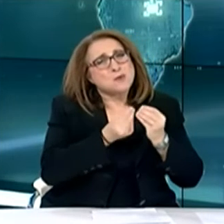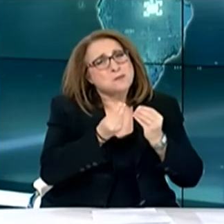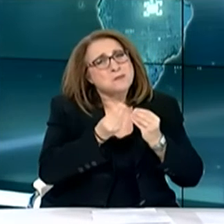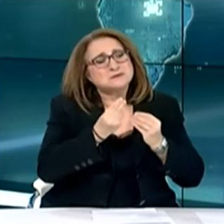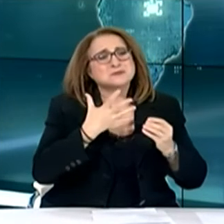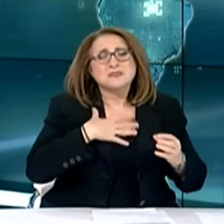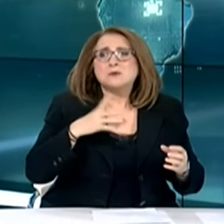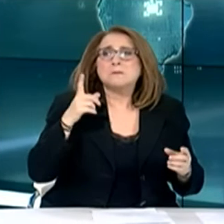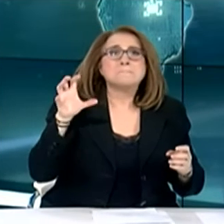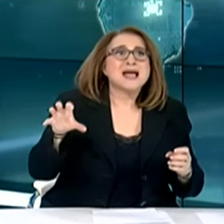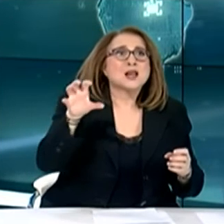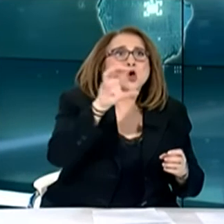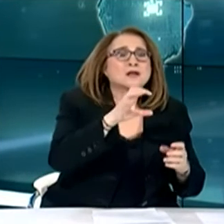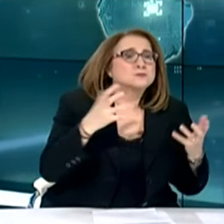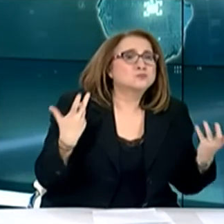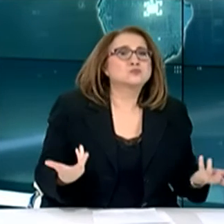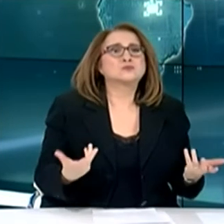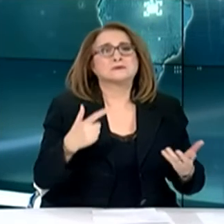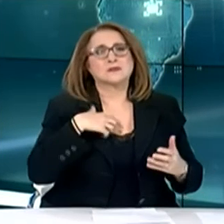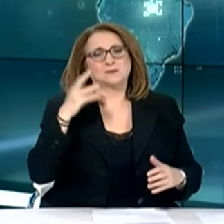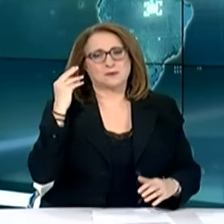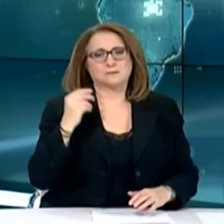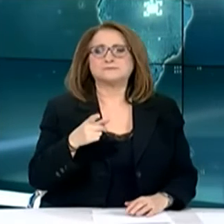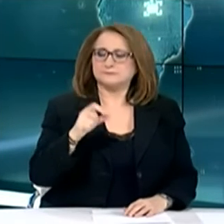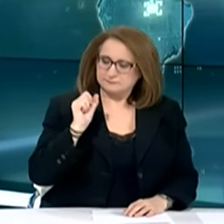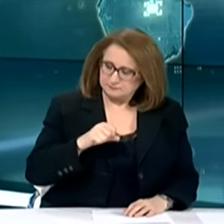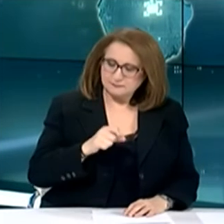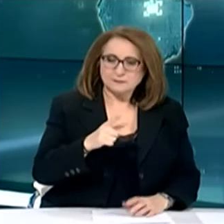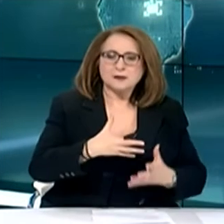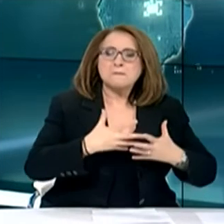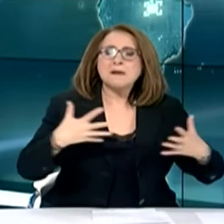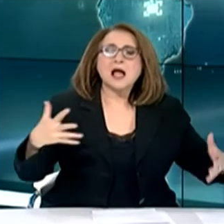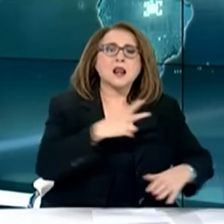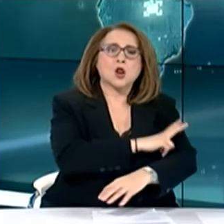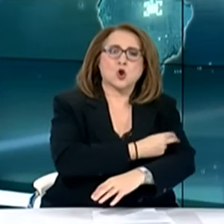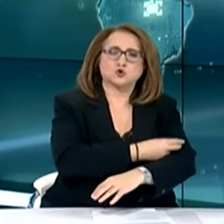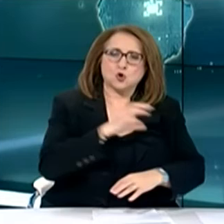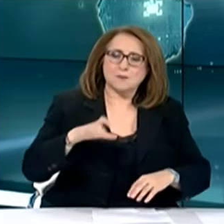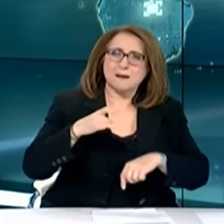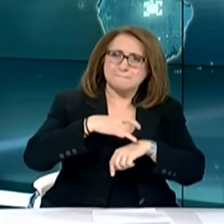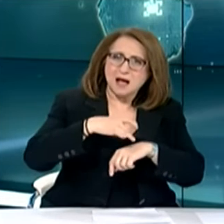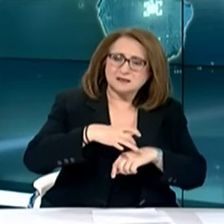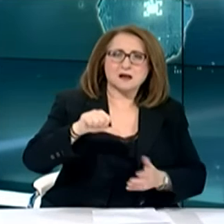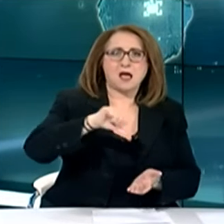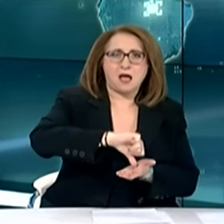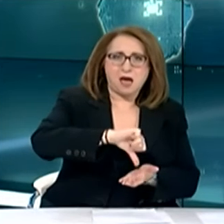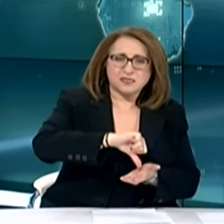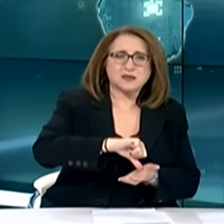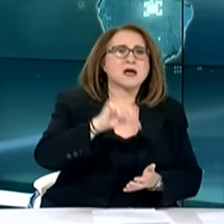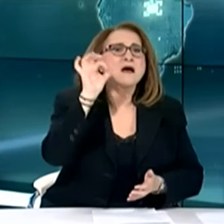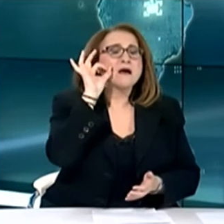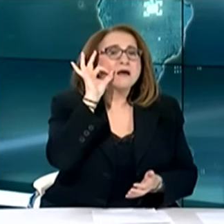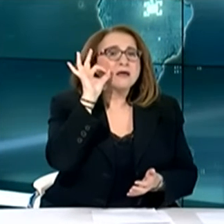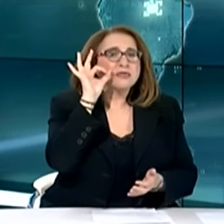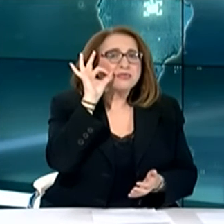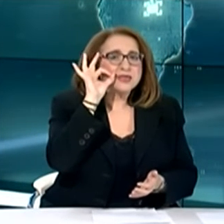καταλαβαίνω ότι δεν θα μας πείτε συγκεκριμένα τις περιοχές, αλλά τα νοσοκομεία αναφορά στα οποία νοσηλεύονται. Νοσηλεύονται σε μεγάλα νοσοκομεία αναφορά στην πατρίδα μας, στην Πάτρα, στην Αθήνα, στη